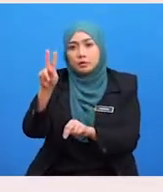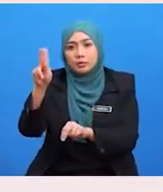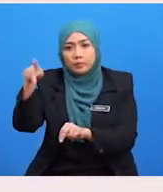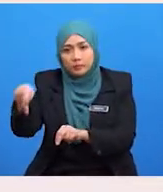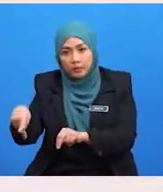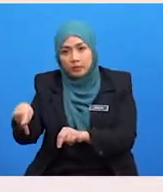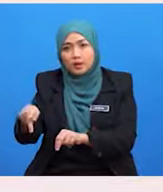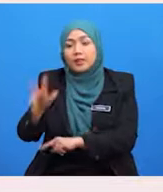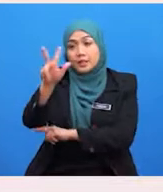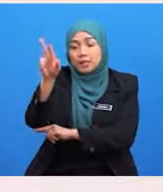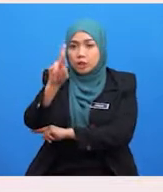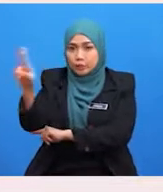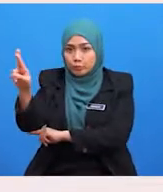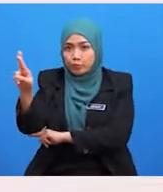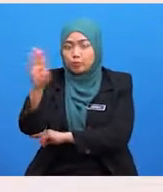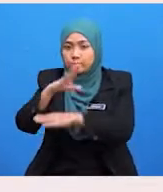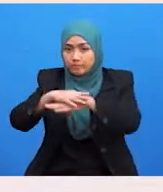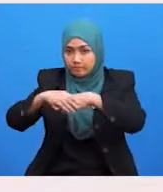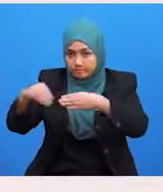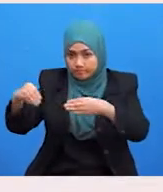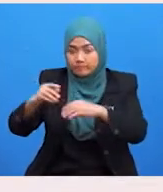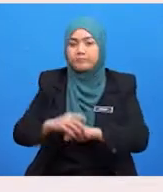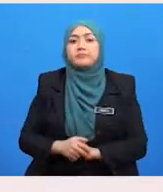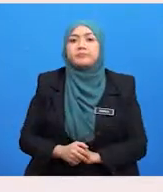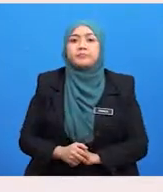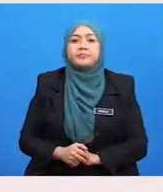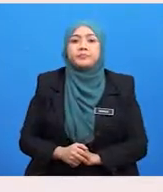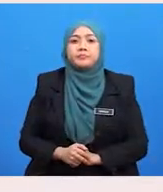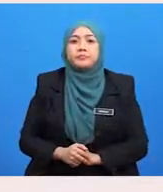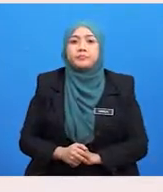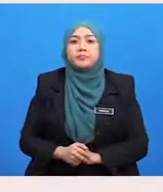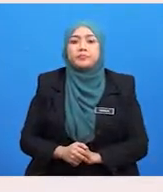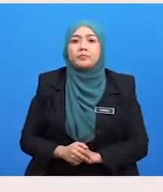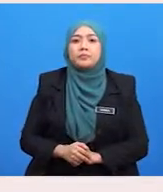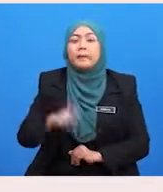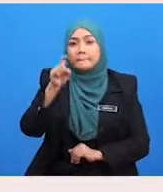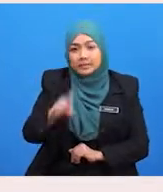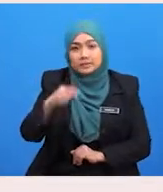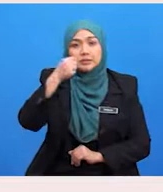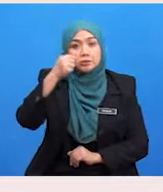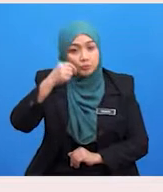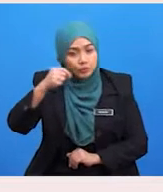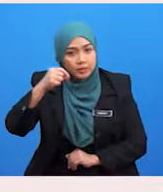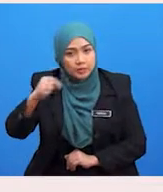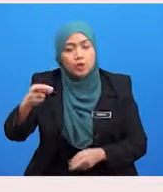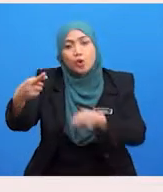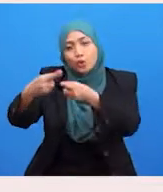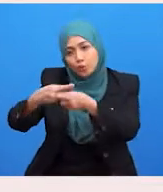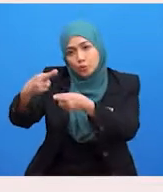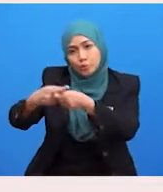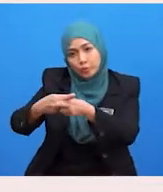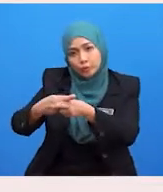RM3,000. Murid-murid, bagi menyelesaikan soalan ini, murid-murid perlu menulis rumus terlebih dahulu,